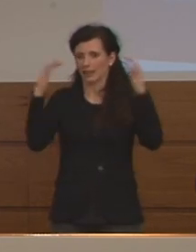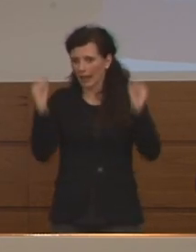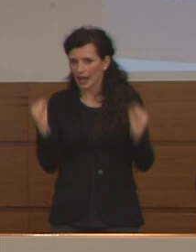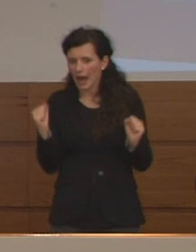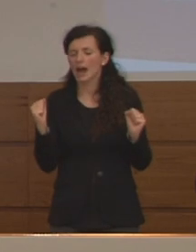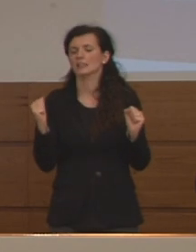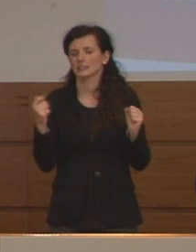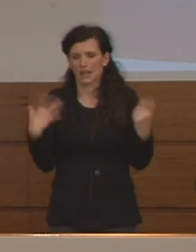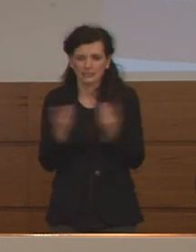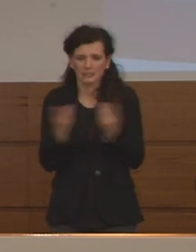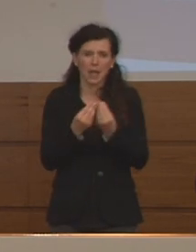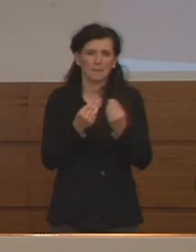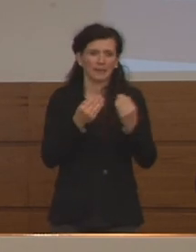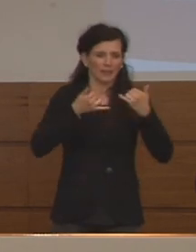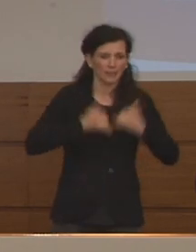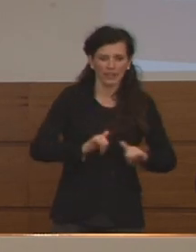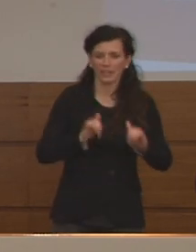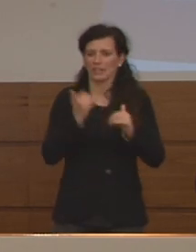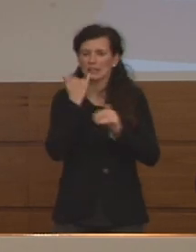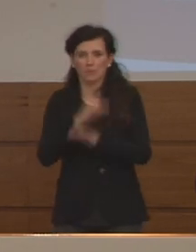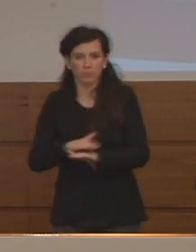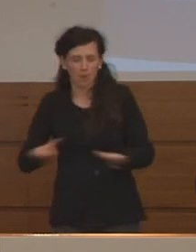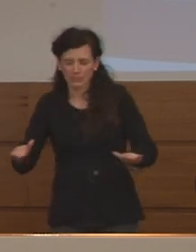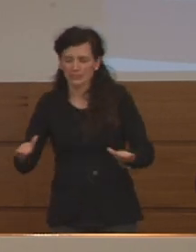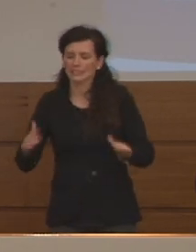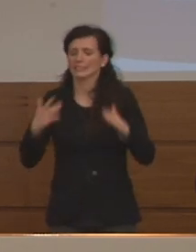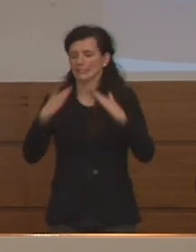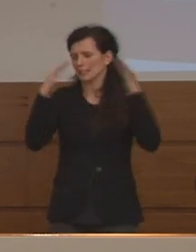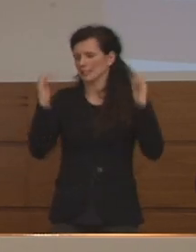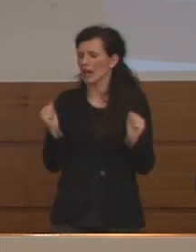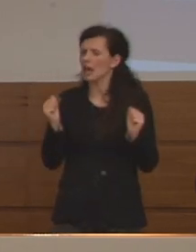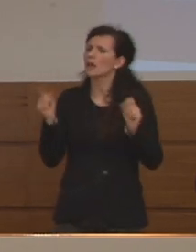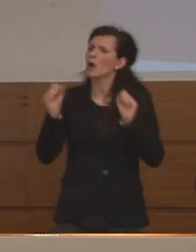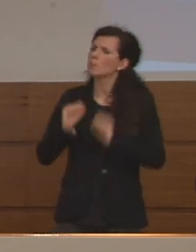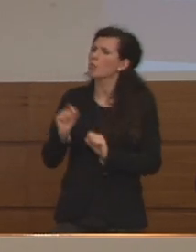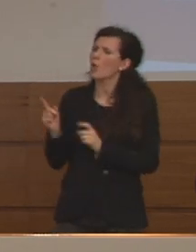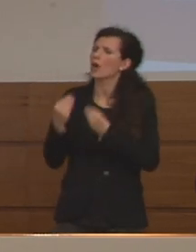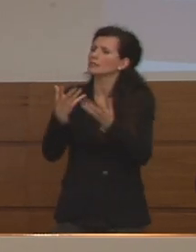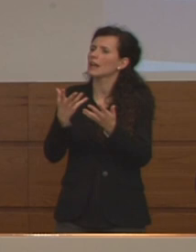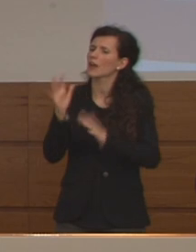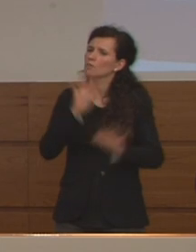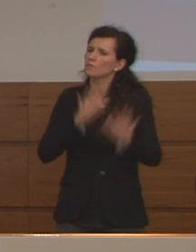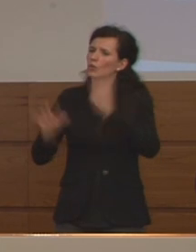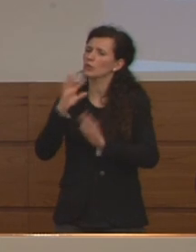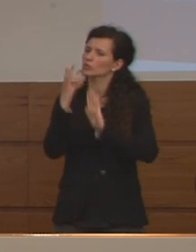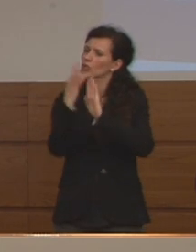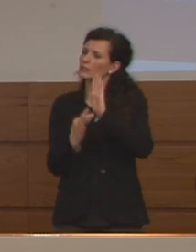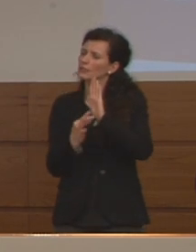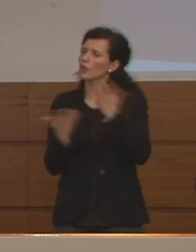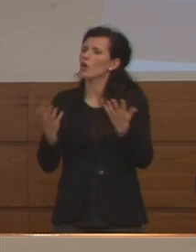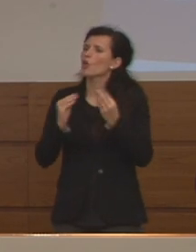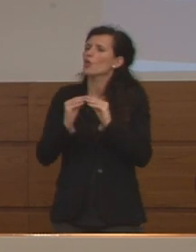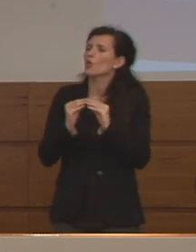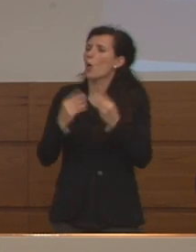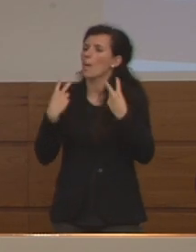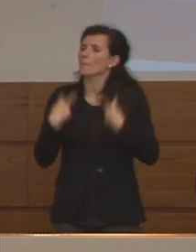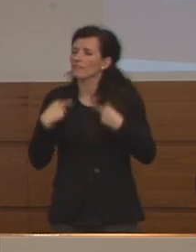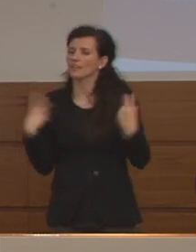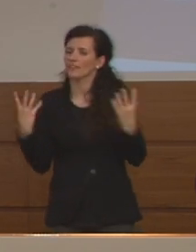ragazzi con i bambini insomma ecco se ci sono delle indicazioni da dare per il vivere con i ragazzi questa è una cosa